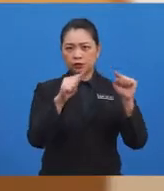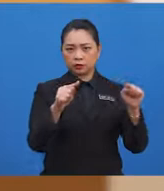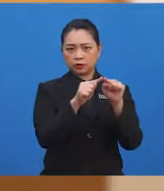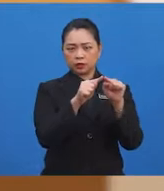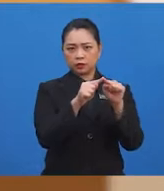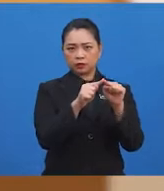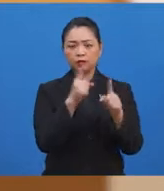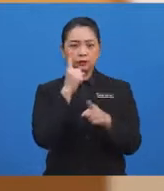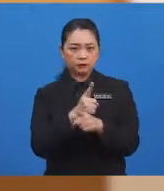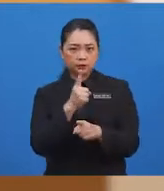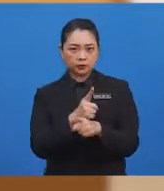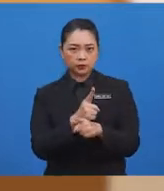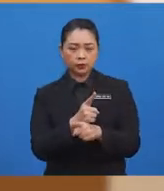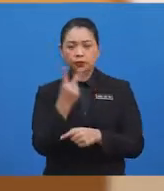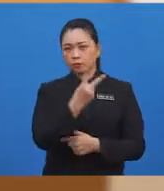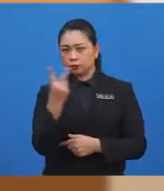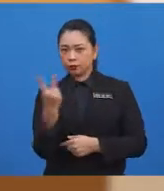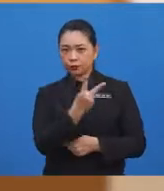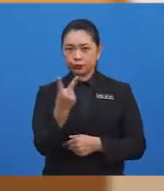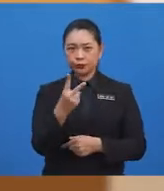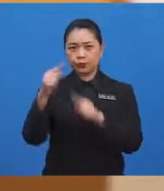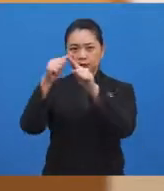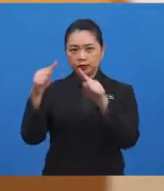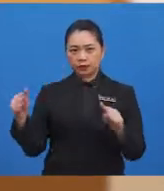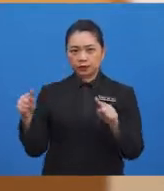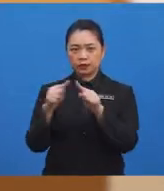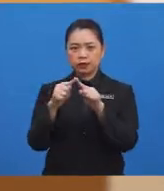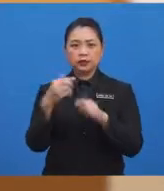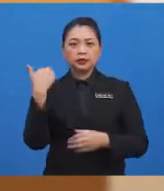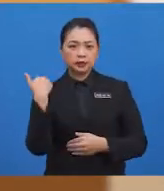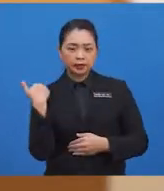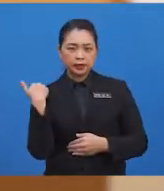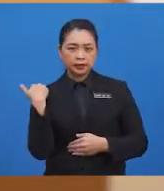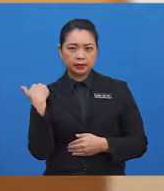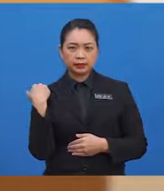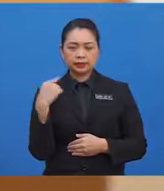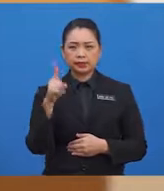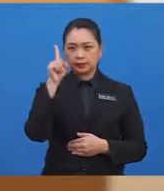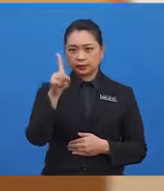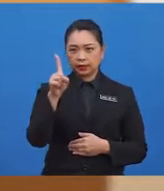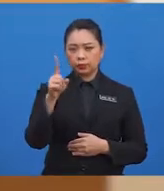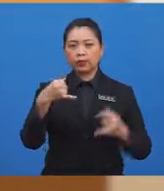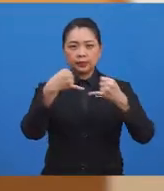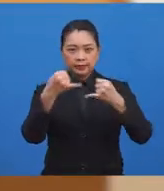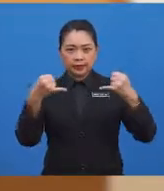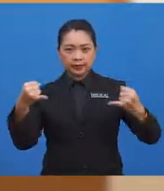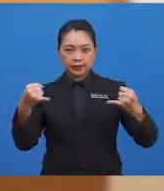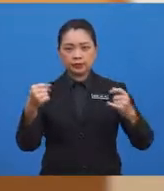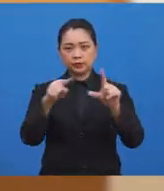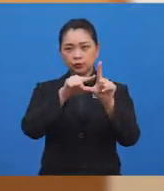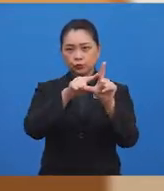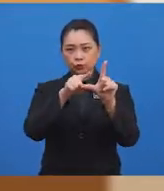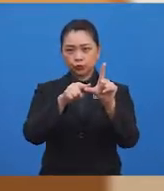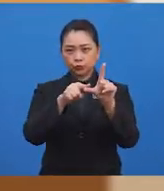Betul. Kedua-dua segi tiga ini mempunyai satu jenis sudut iaitu